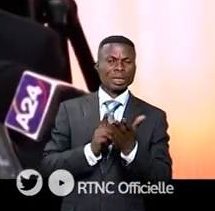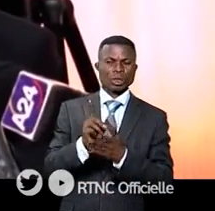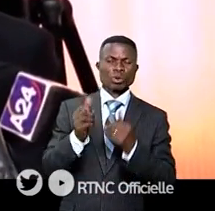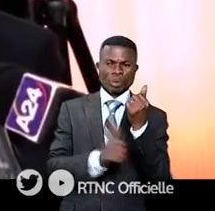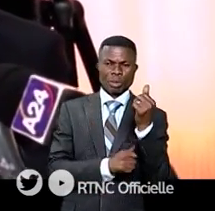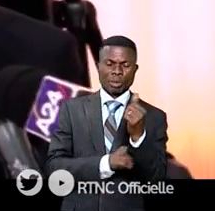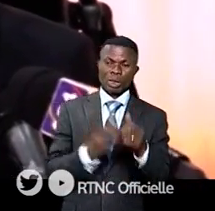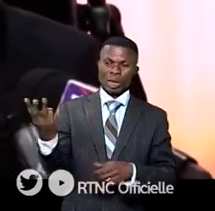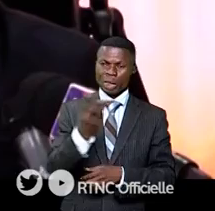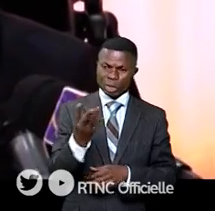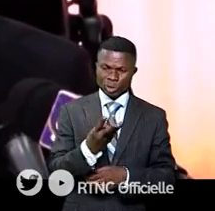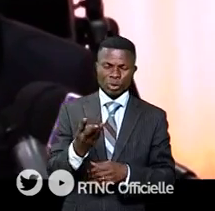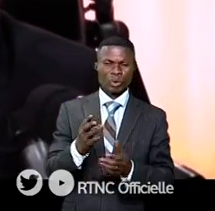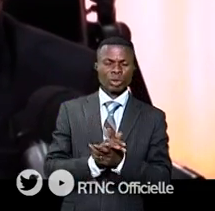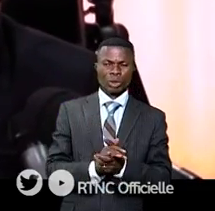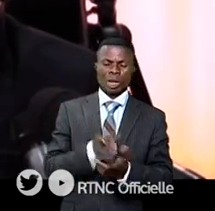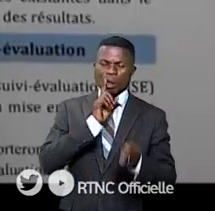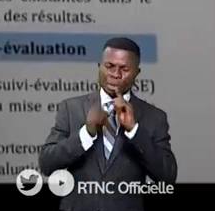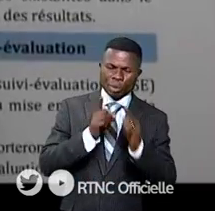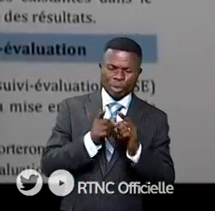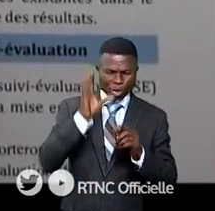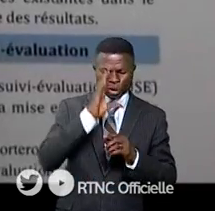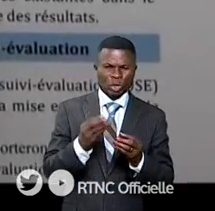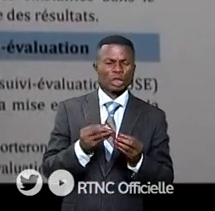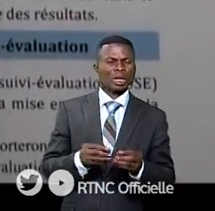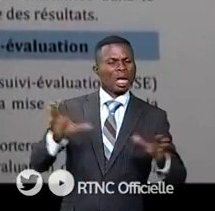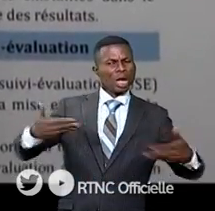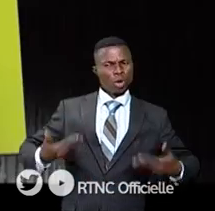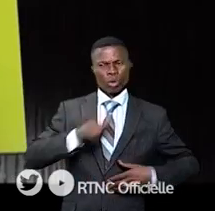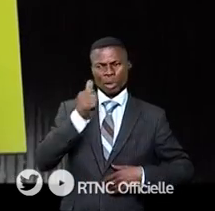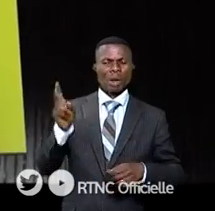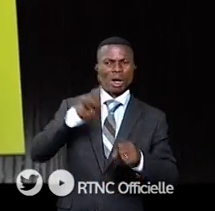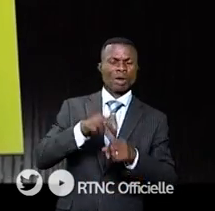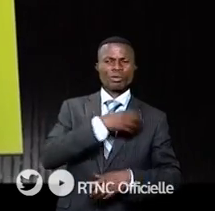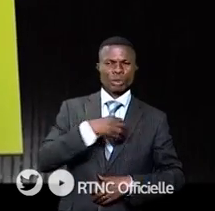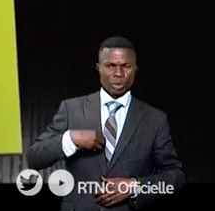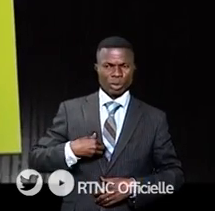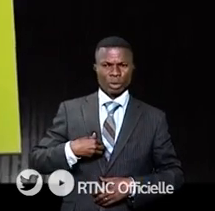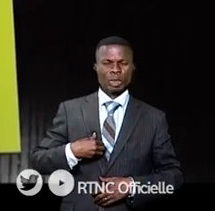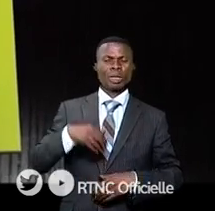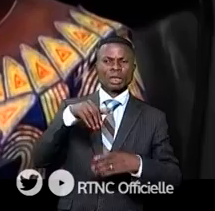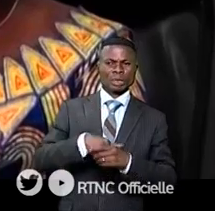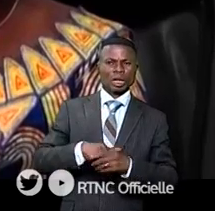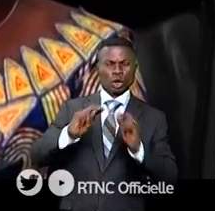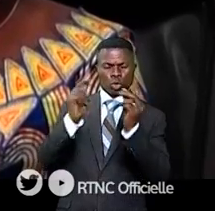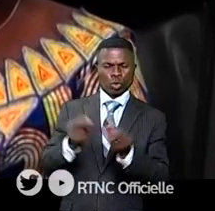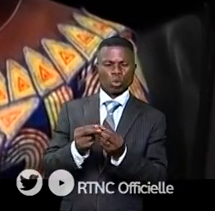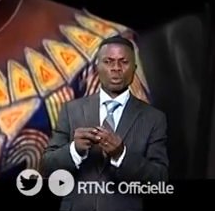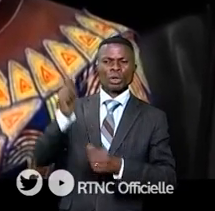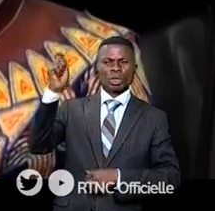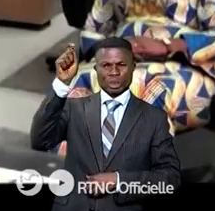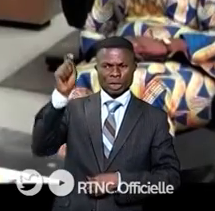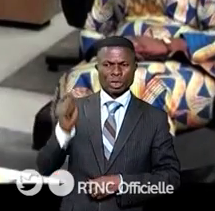André Litea-Sebea, monte au créneau et dénonce cette violation des droits des femmes dans les recrutements par une poignée du personnel,